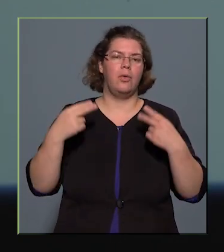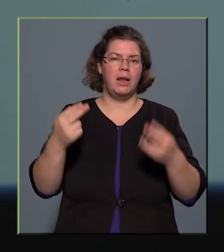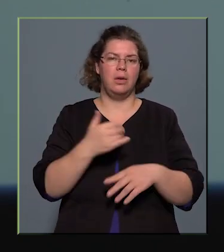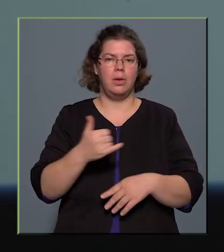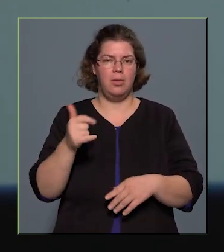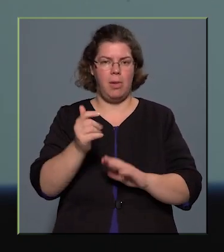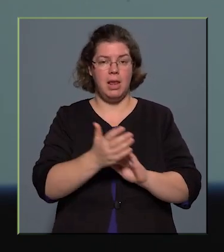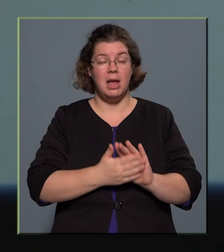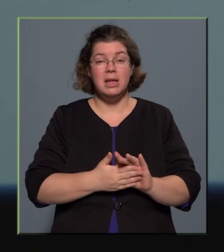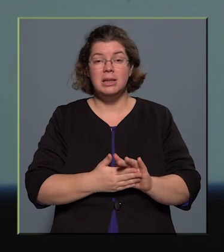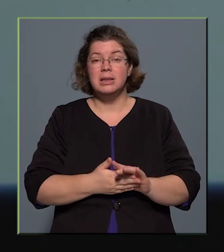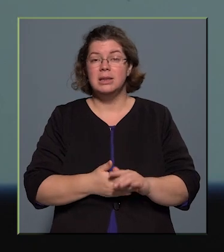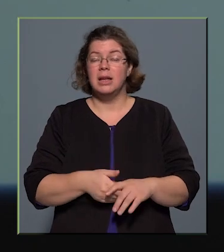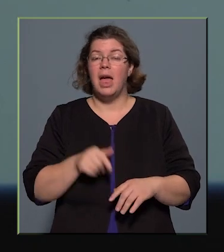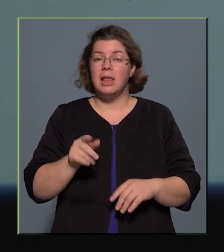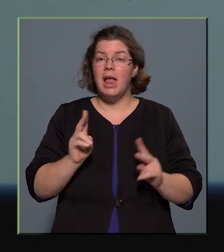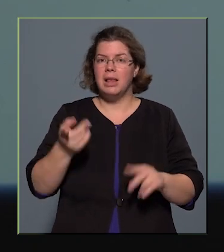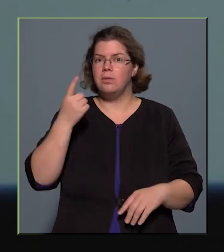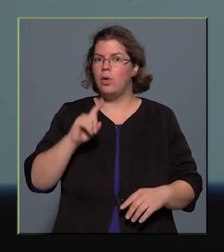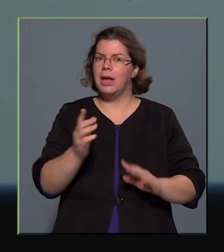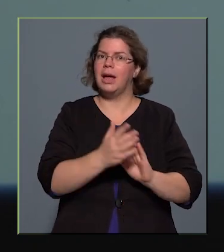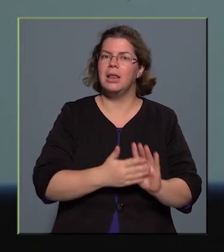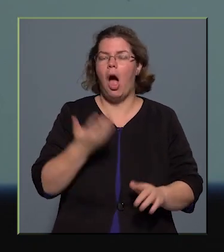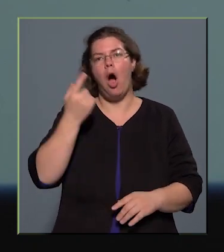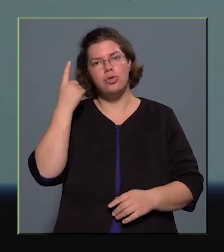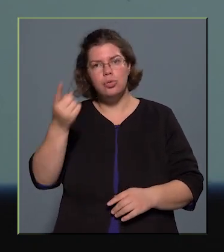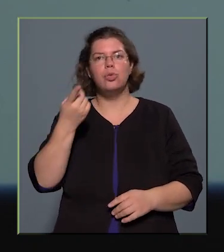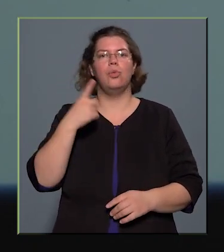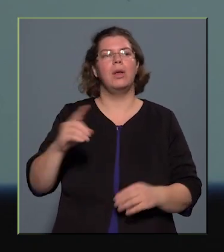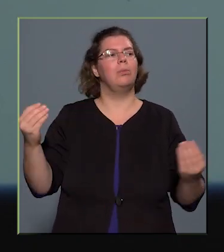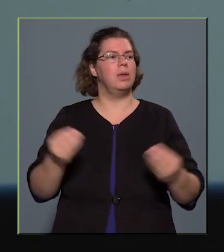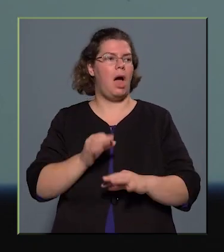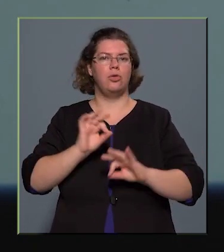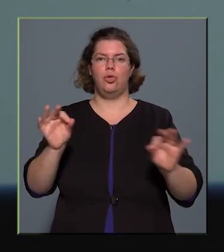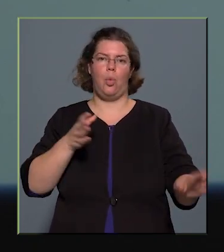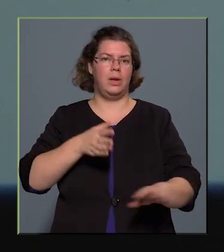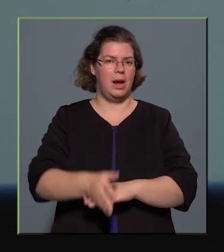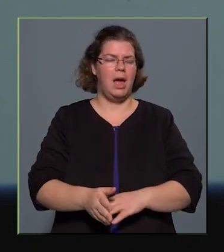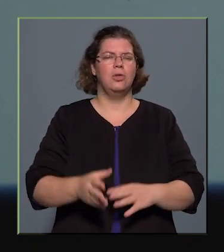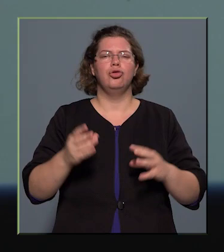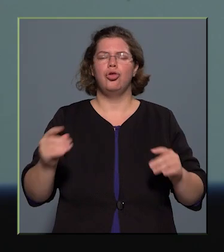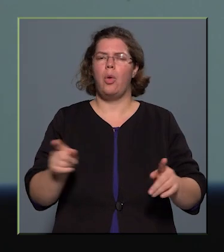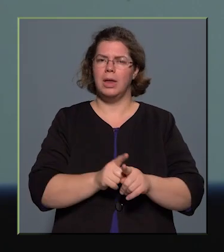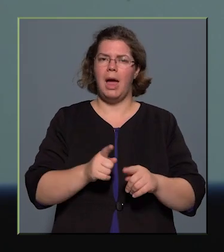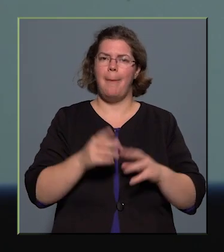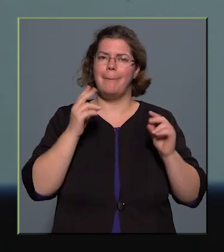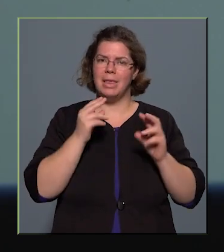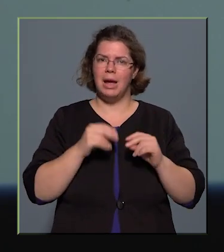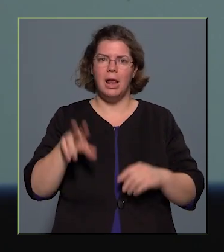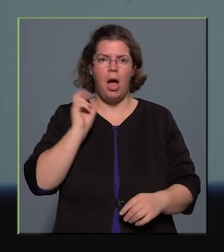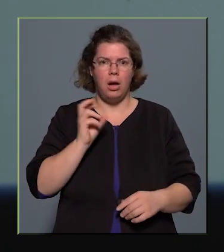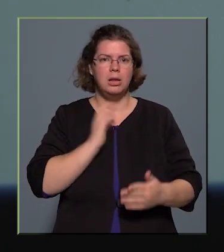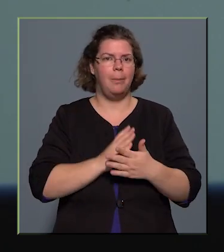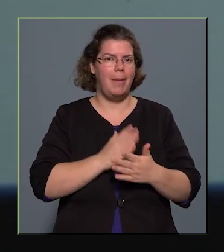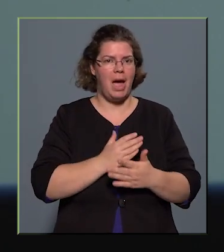Lényegében ezt már el lehetett volna kezdeni, ha tudtuk volna, hogy mi a jó irány. Igazából rengeteg ilyen beszélgetést hallgattam már én is